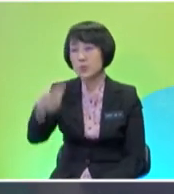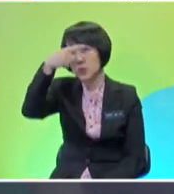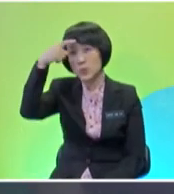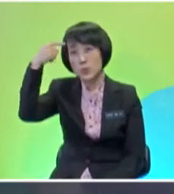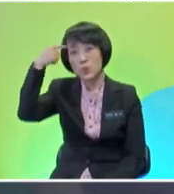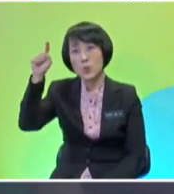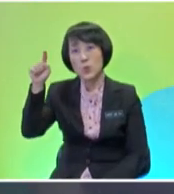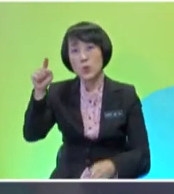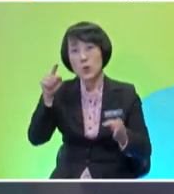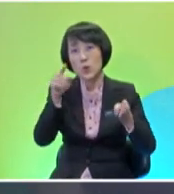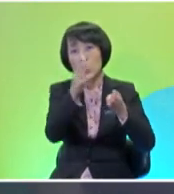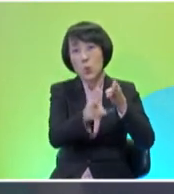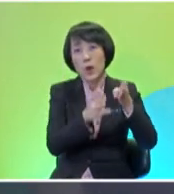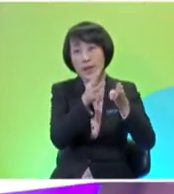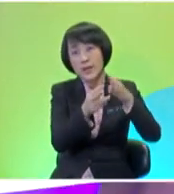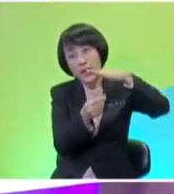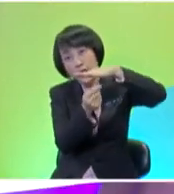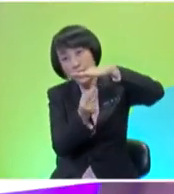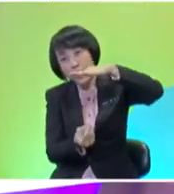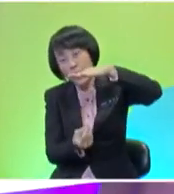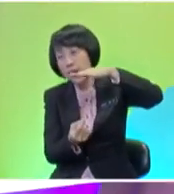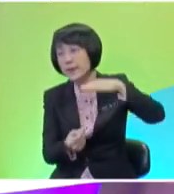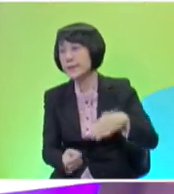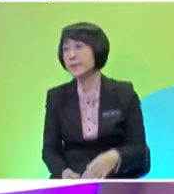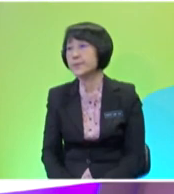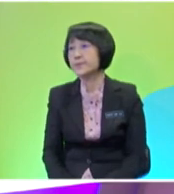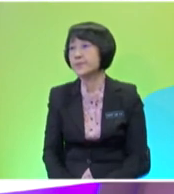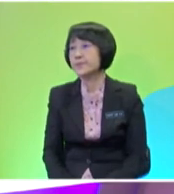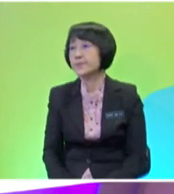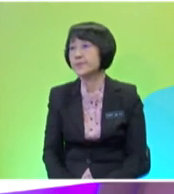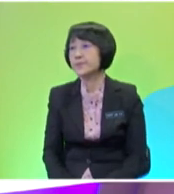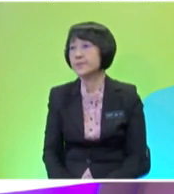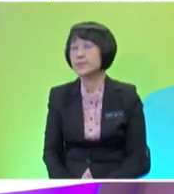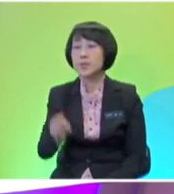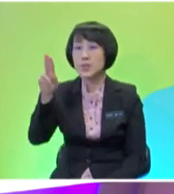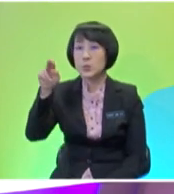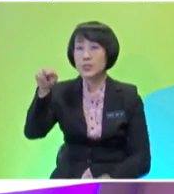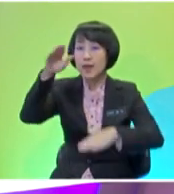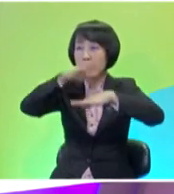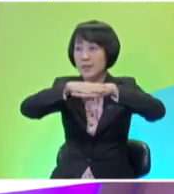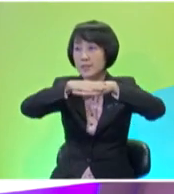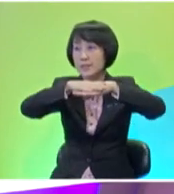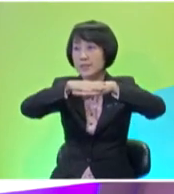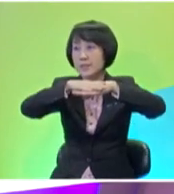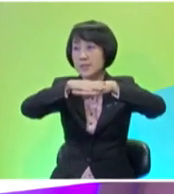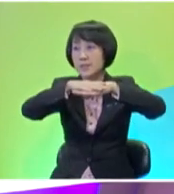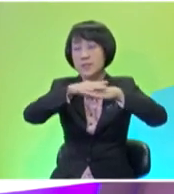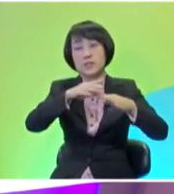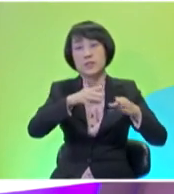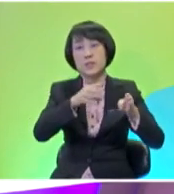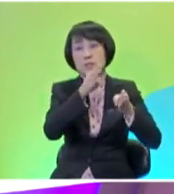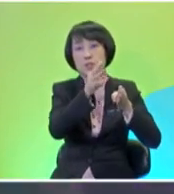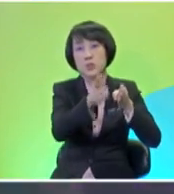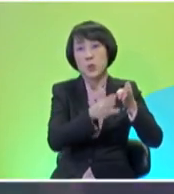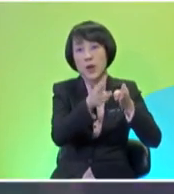Okey, macam ni kan kita ada swiss. Okey. Swiss ni kita akan letak di bahagian atas ni. Okey, okay, so wire ni akan keluar ke bawah. Jadi kita kena buat apa,